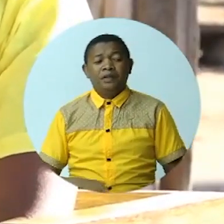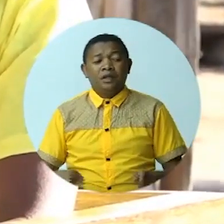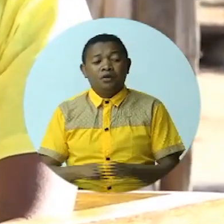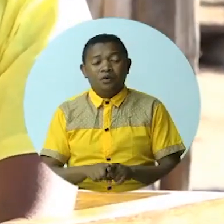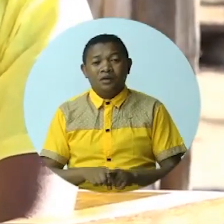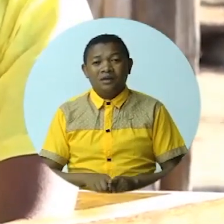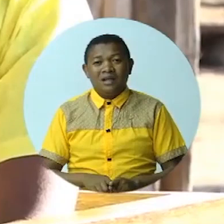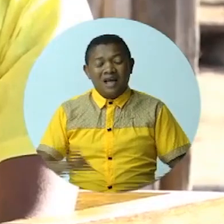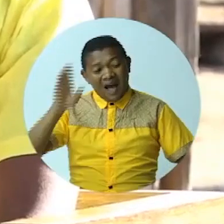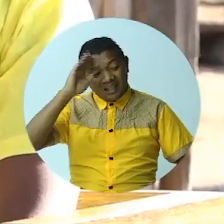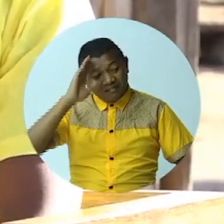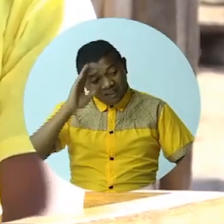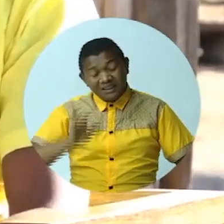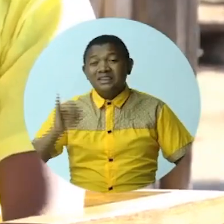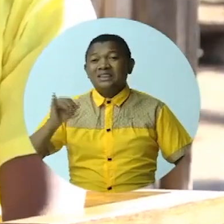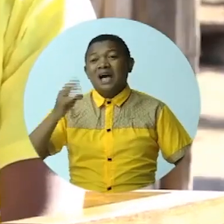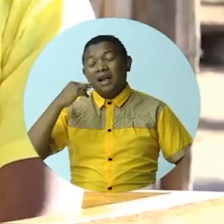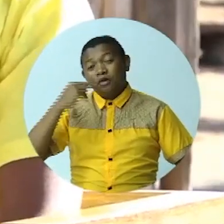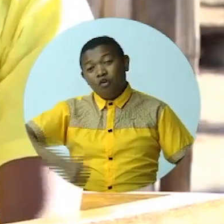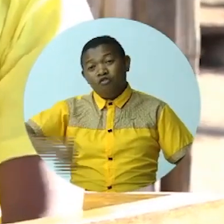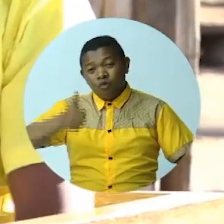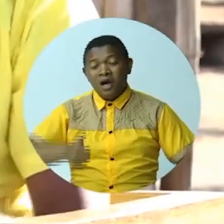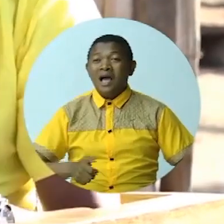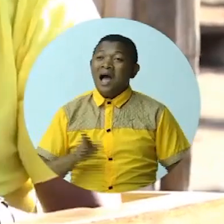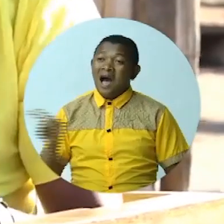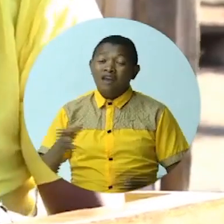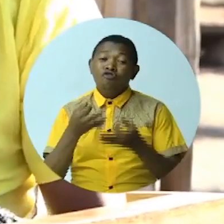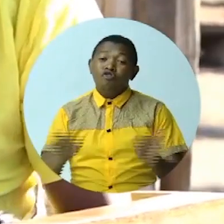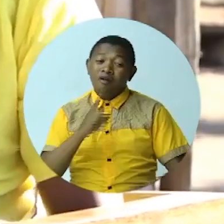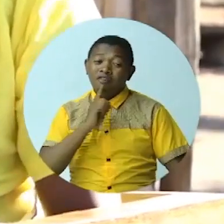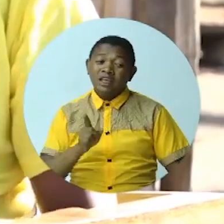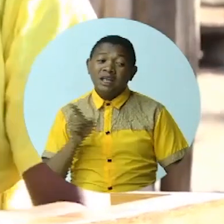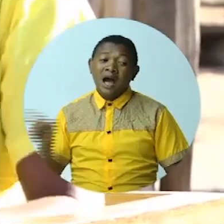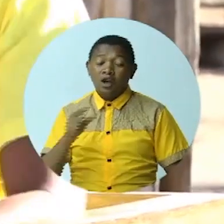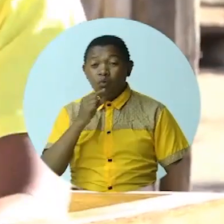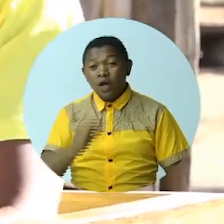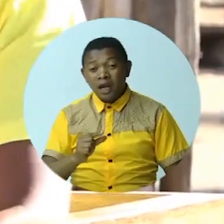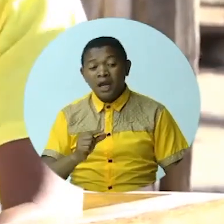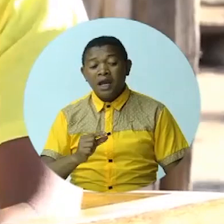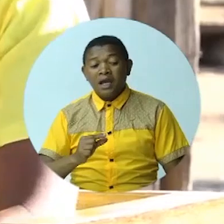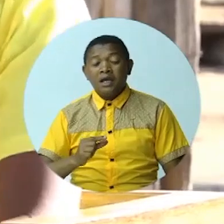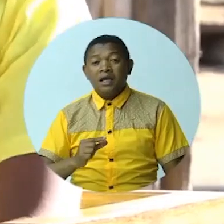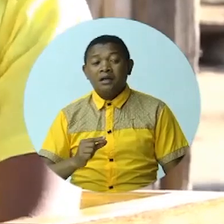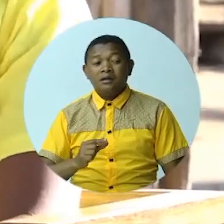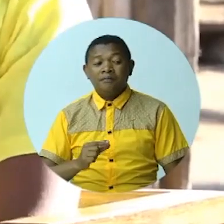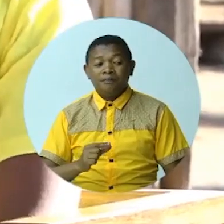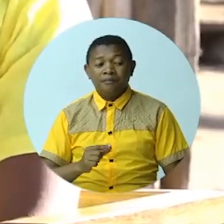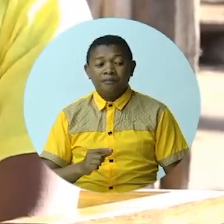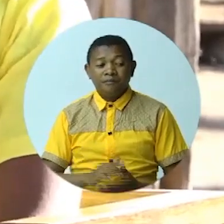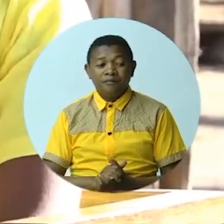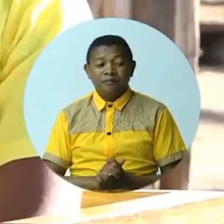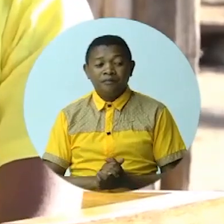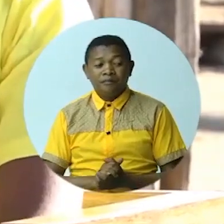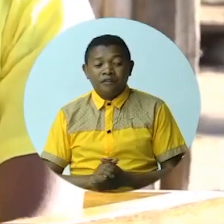mamelaha kely ianao andre matofolo misy fomba fiteny aty aminay izay manao hoe samy mitrehitre